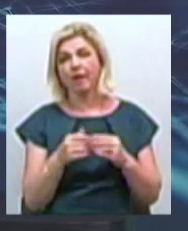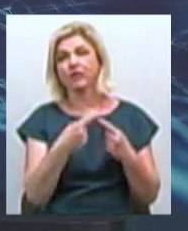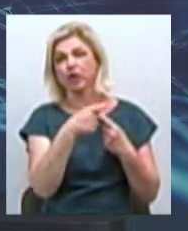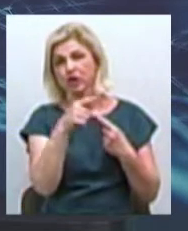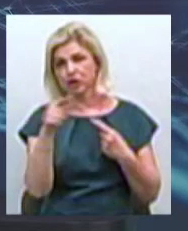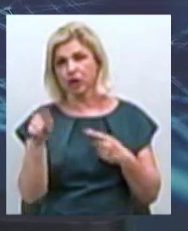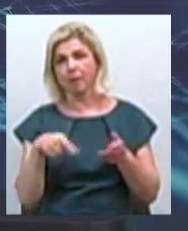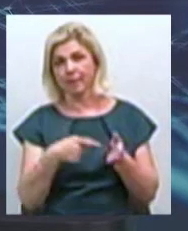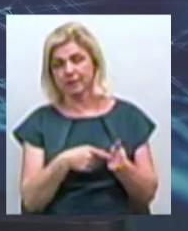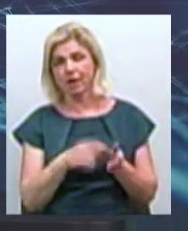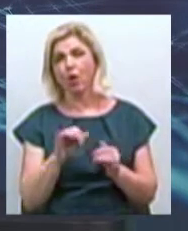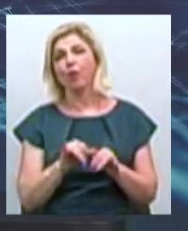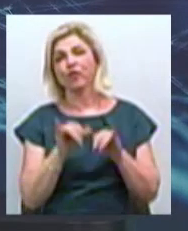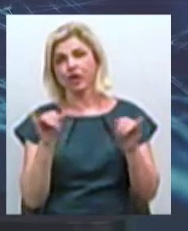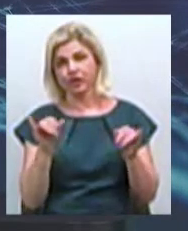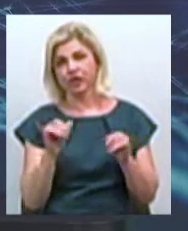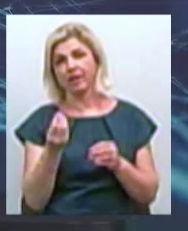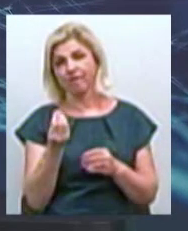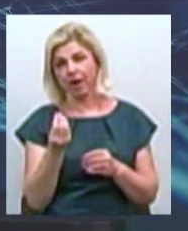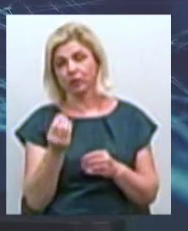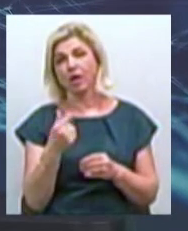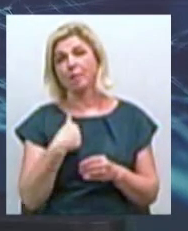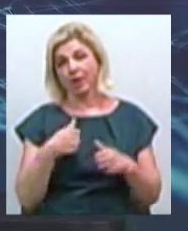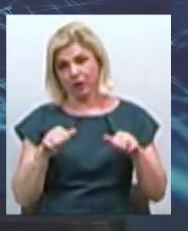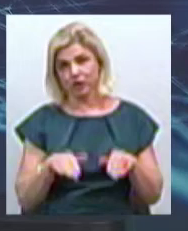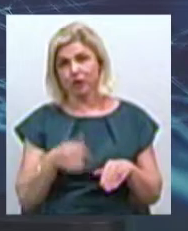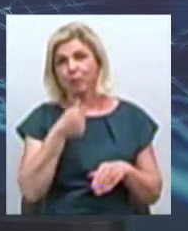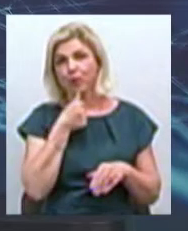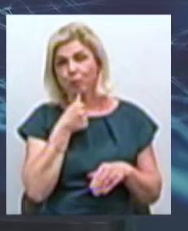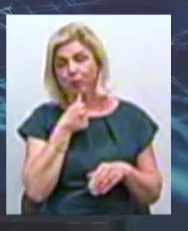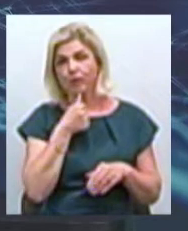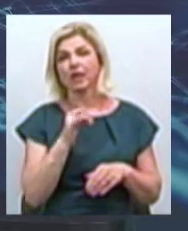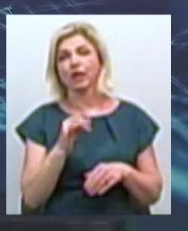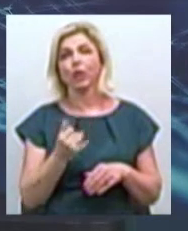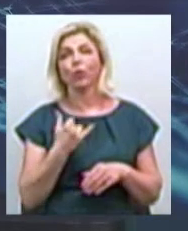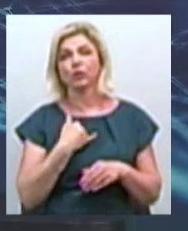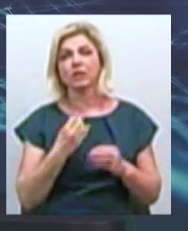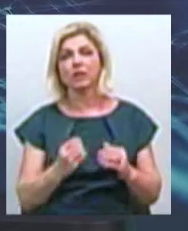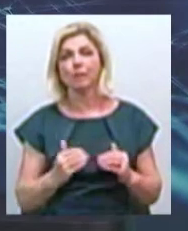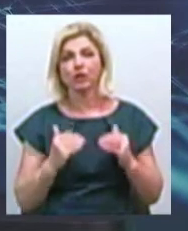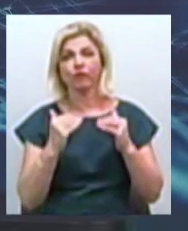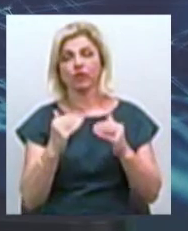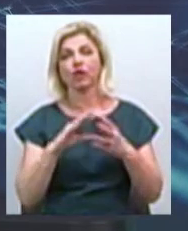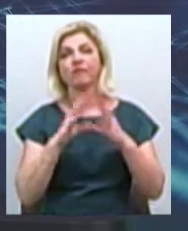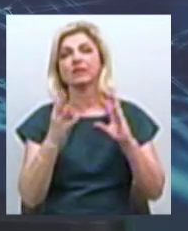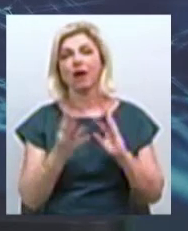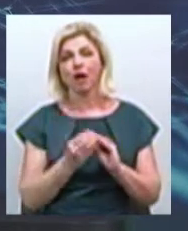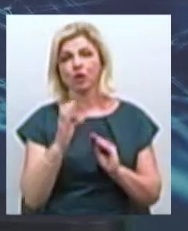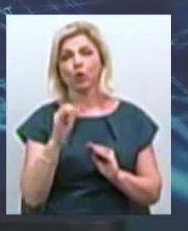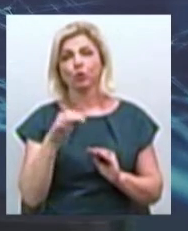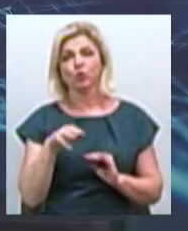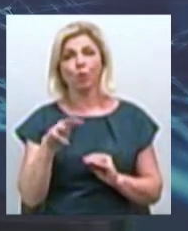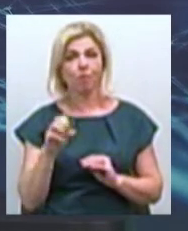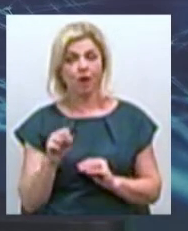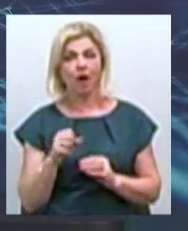щодо збільшення вартості. Ми вирішили спробувати. І до того ж, у нас підвищено загальна сума громадського